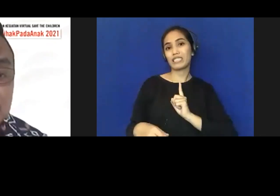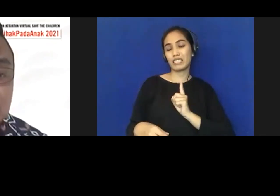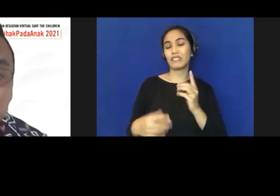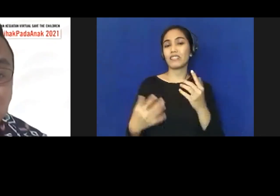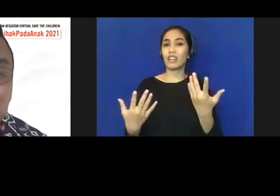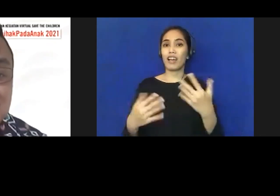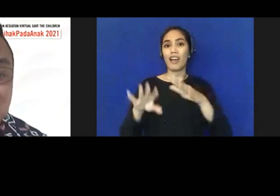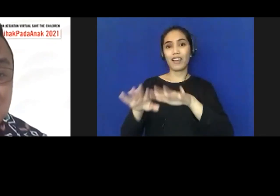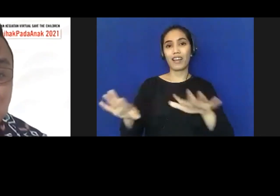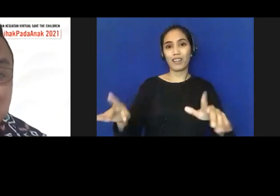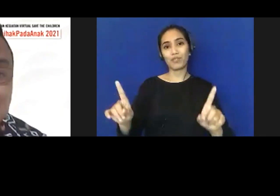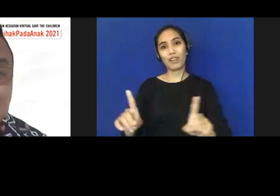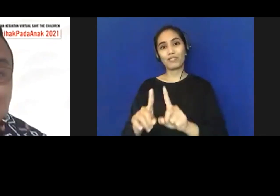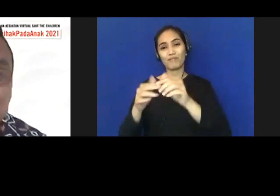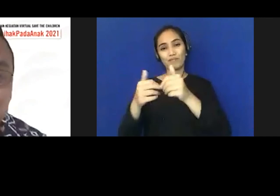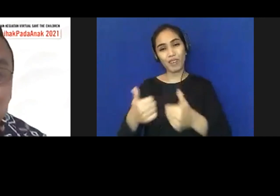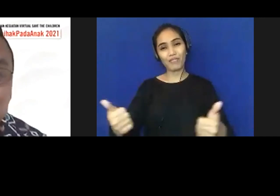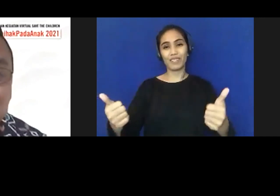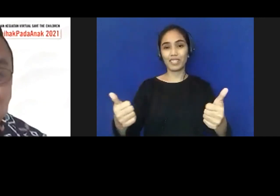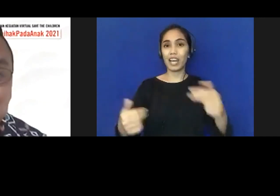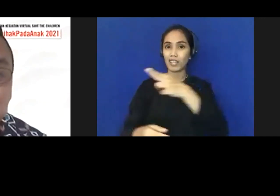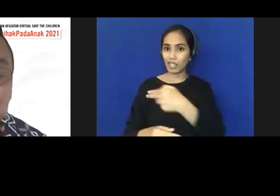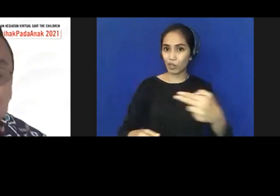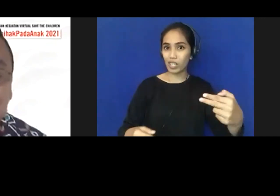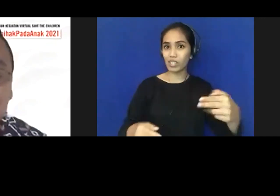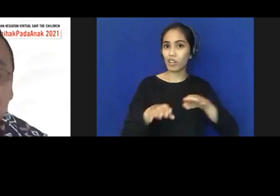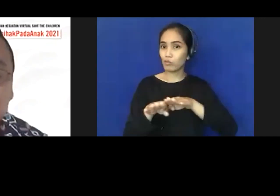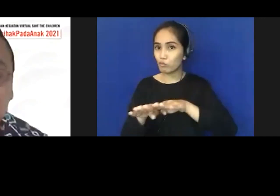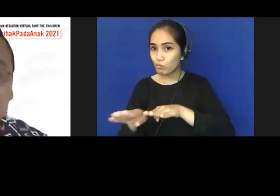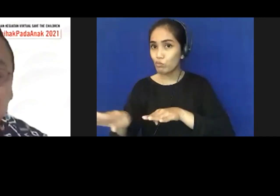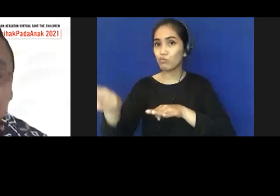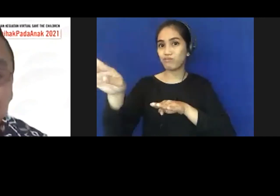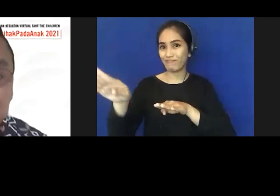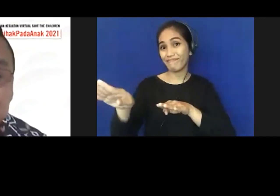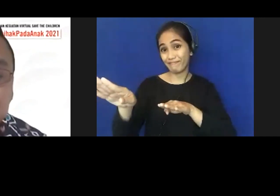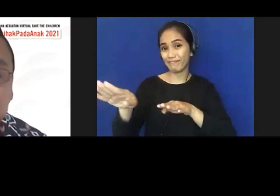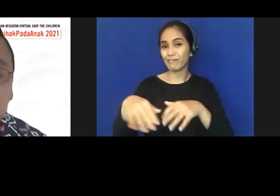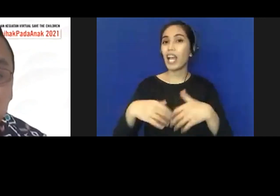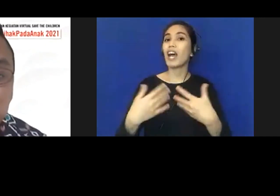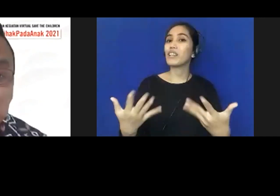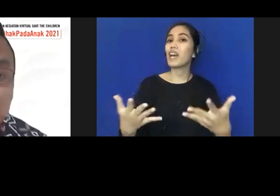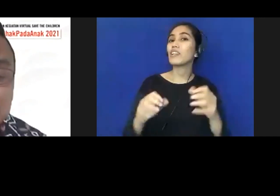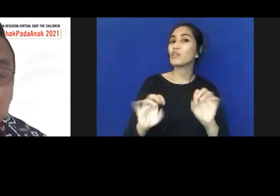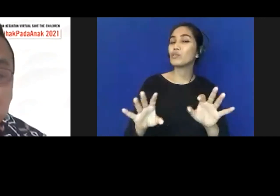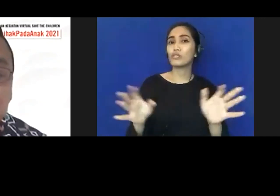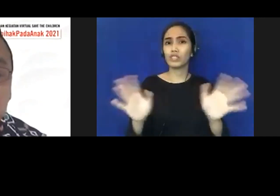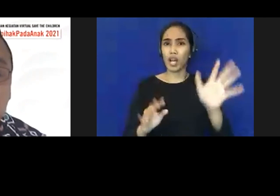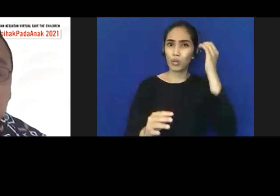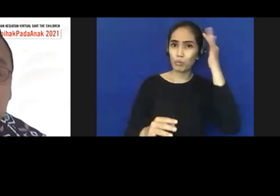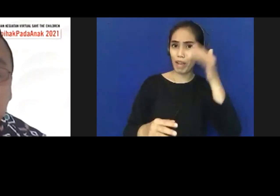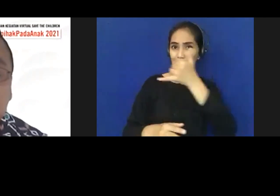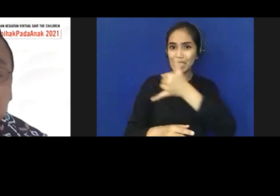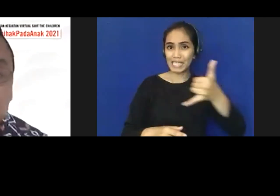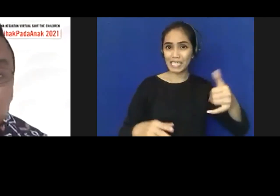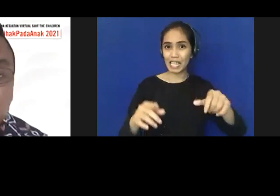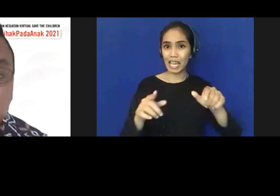terlindungi, dan insya Allah Indonesia juga akan menjadi negara yang maju. Itu aja dari saya. Jangan lupa untuk mengisi absen dan